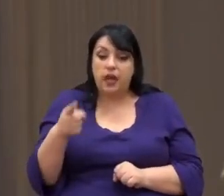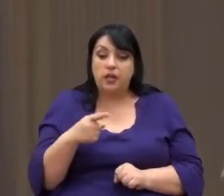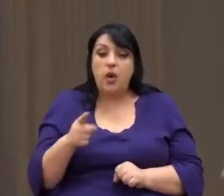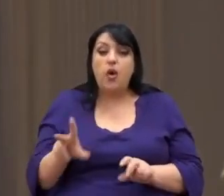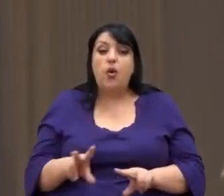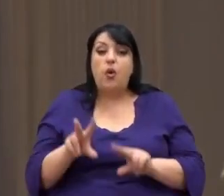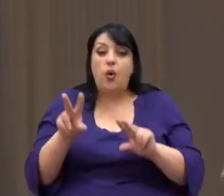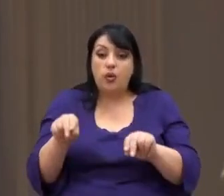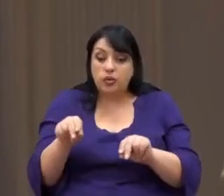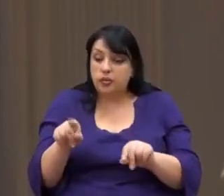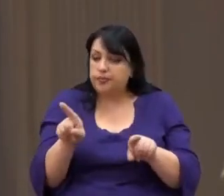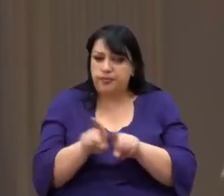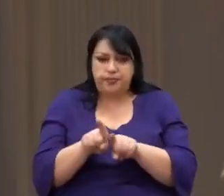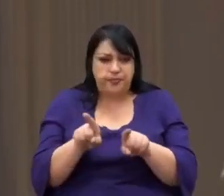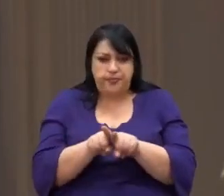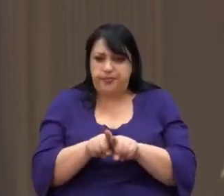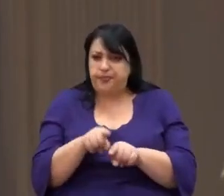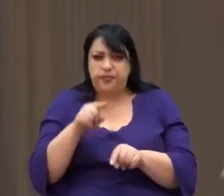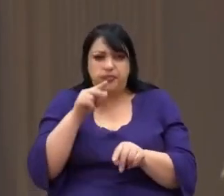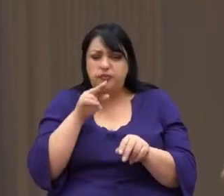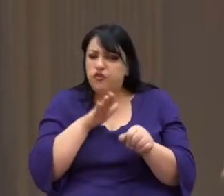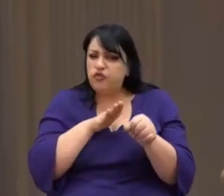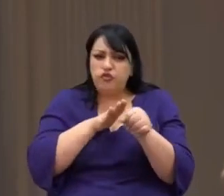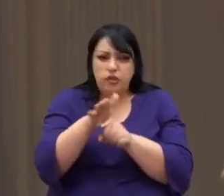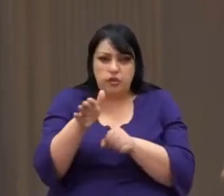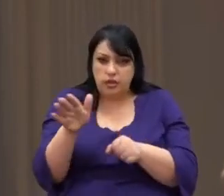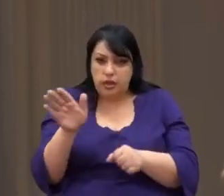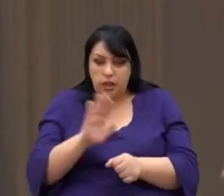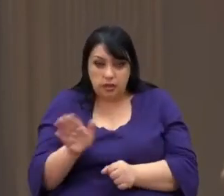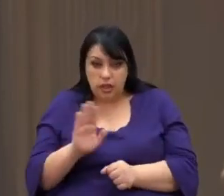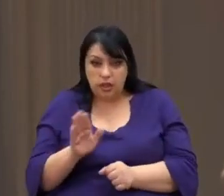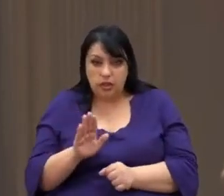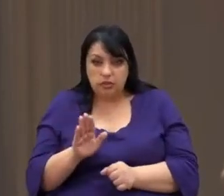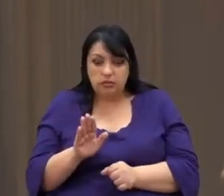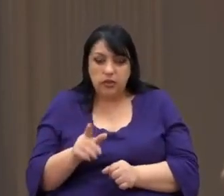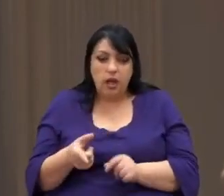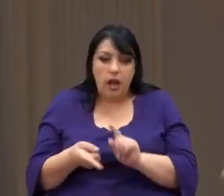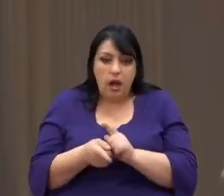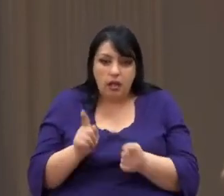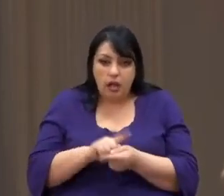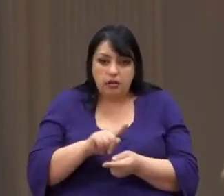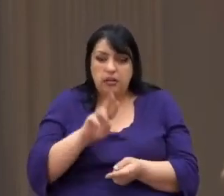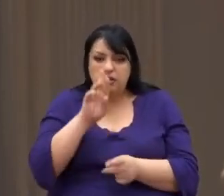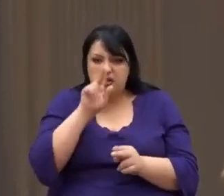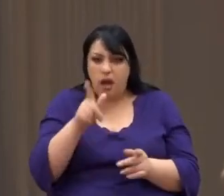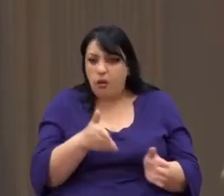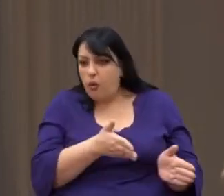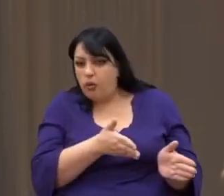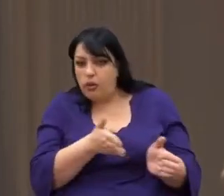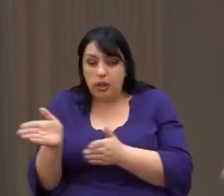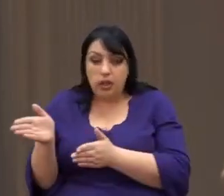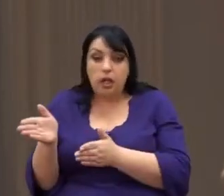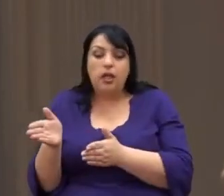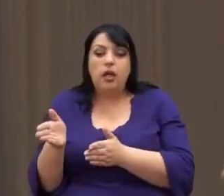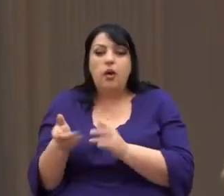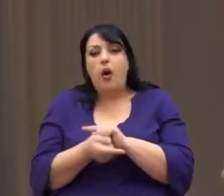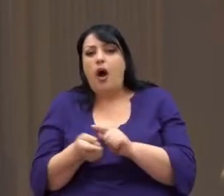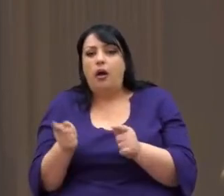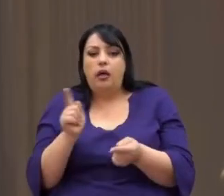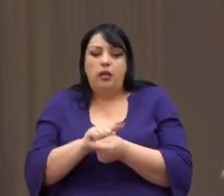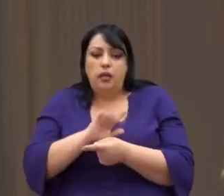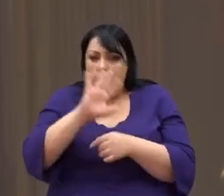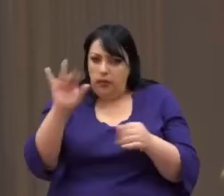միայն հետևողականորեն չի կատարել, ձախողել է, այլ արել է ուղիղ հակառակը, ամեն ինչ